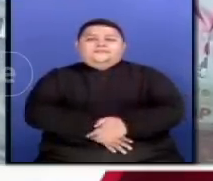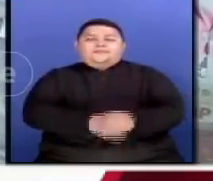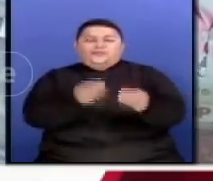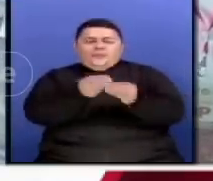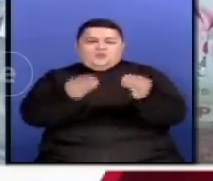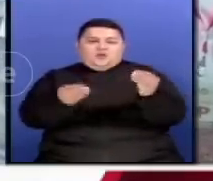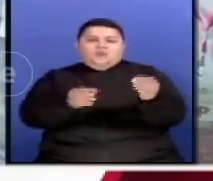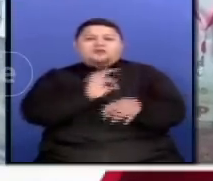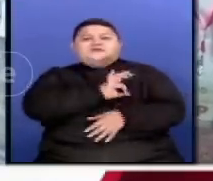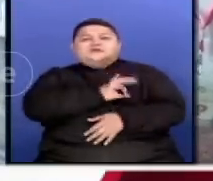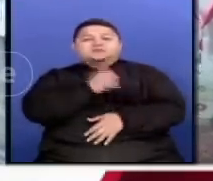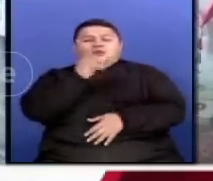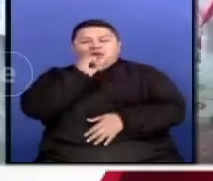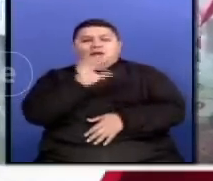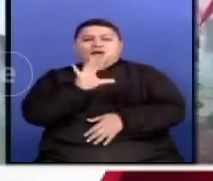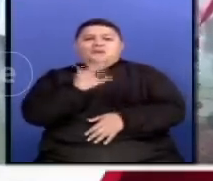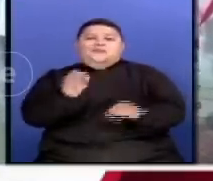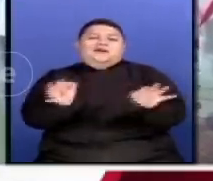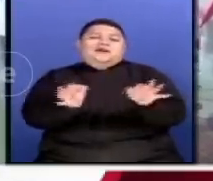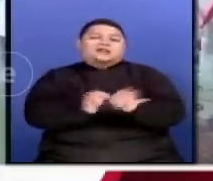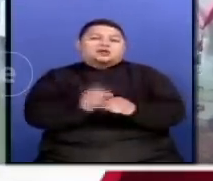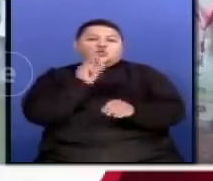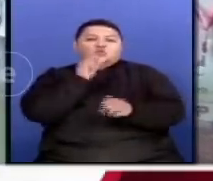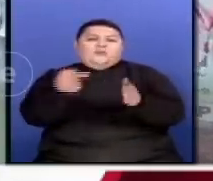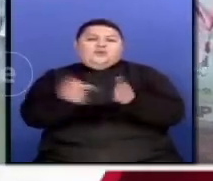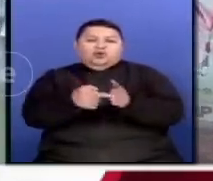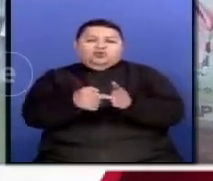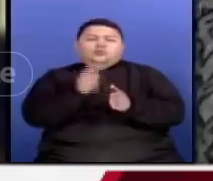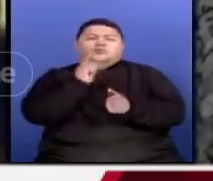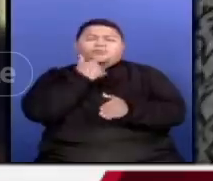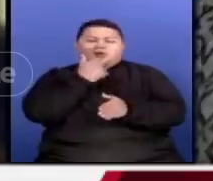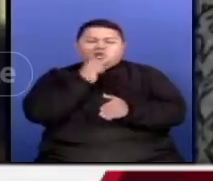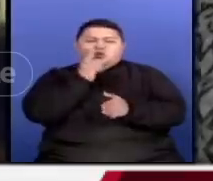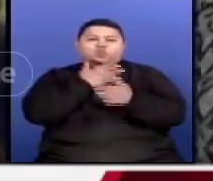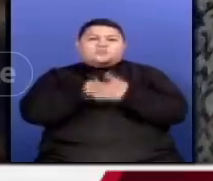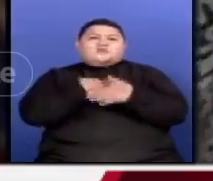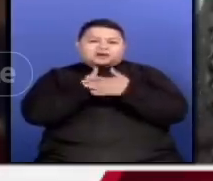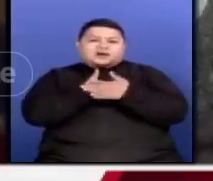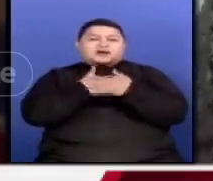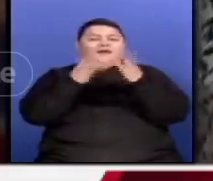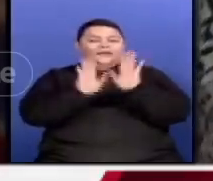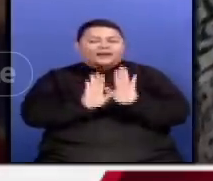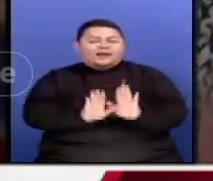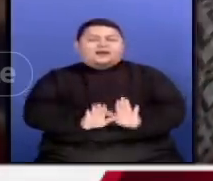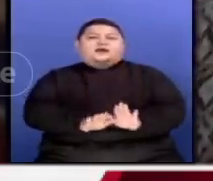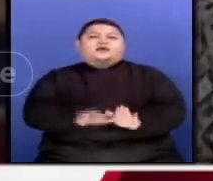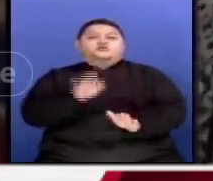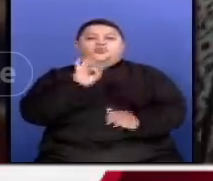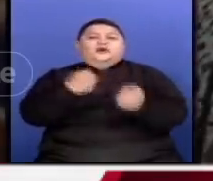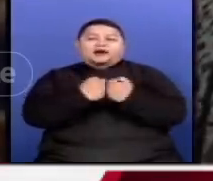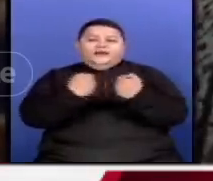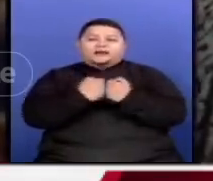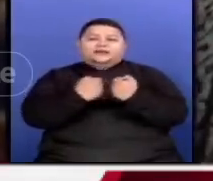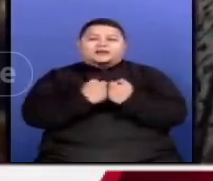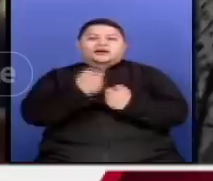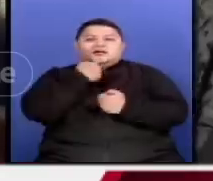Wakil Presiden juga menegaskan menjelang pemilu perlu menjaga ketenangan agar tidak ada ketegangan akibat isu-isu agama